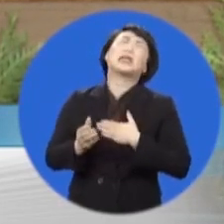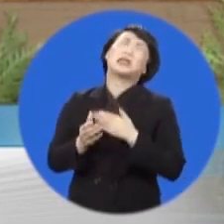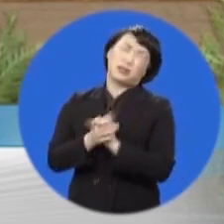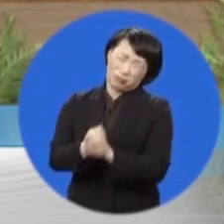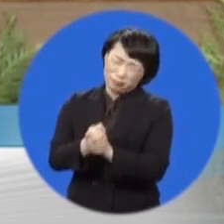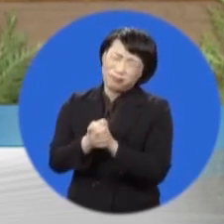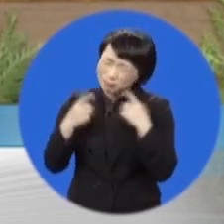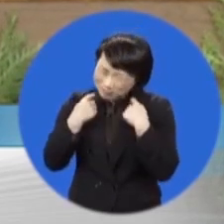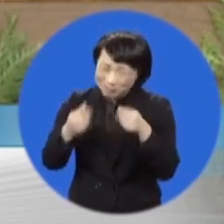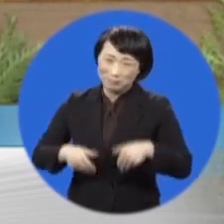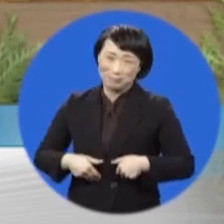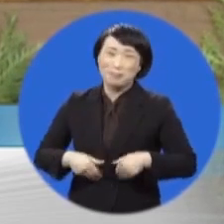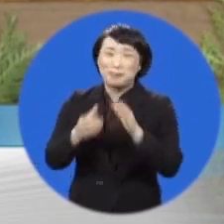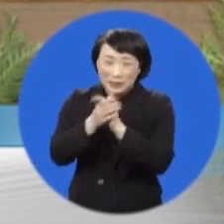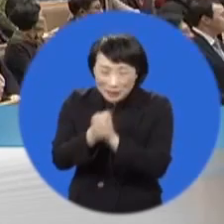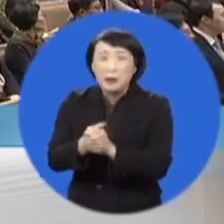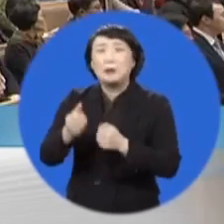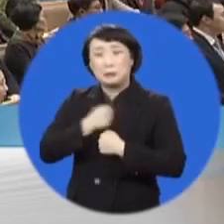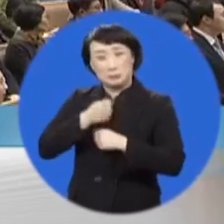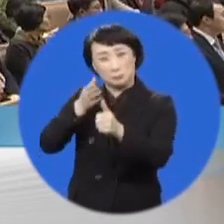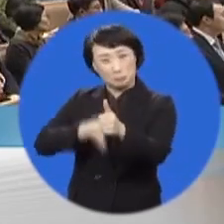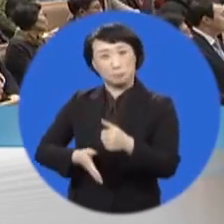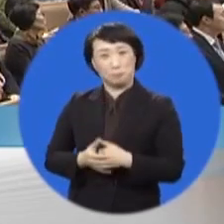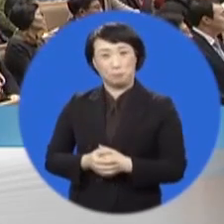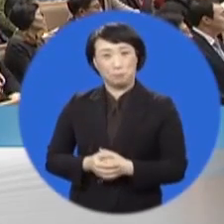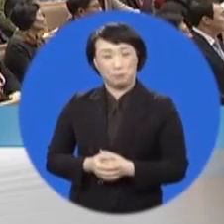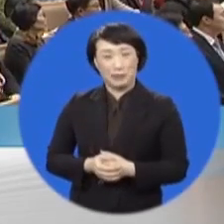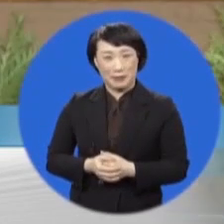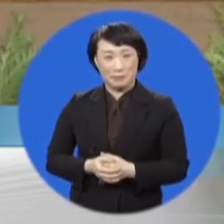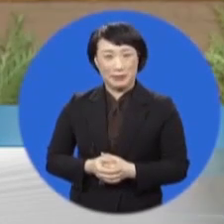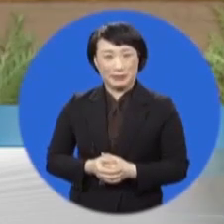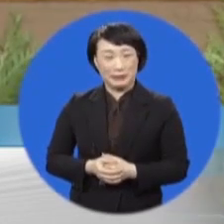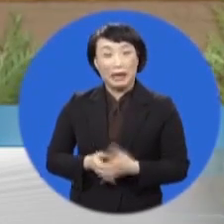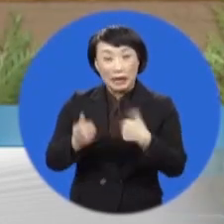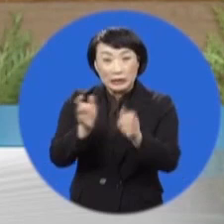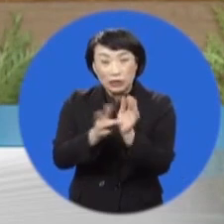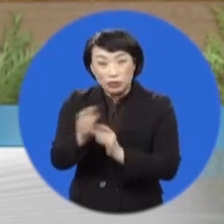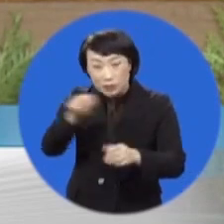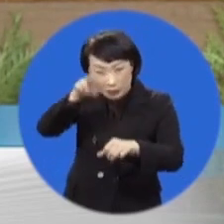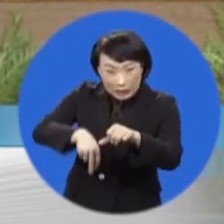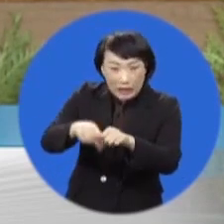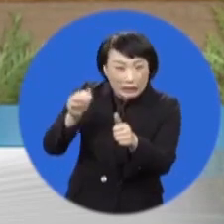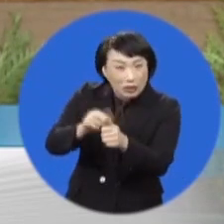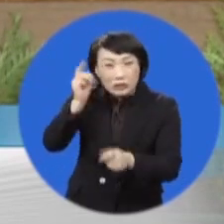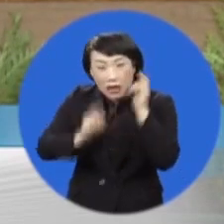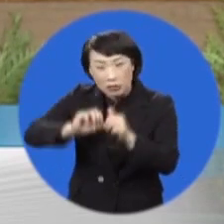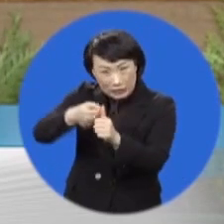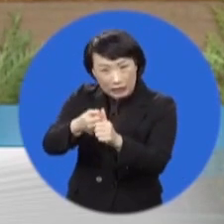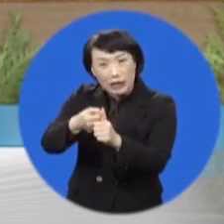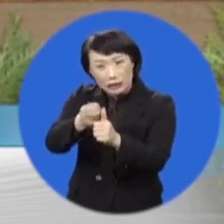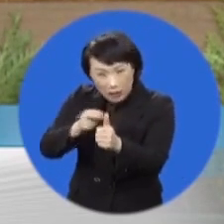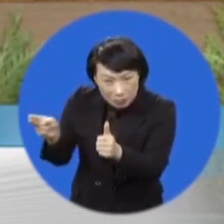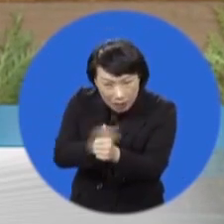지켜나가야 기도로 지켜 나가자 예 아들을 찔리고 상아 무침 겸 받고 채찍에